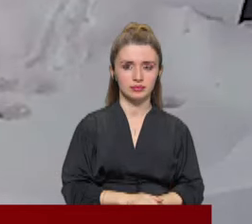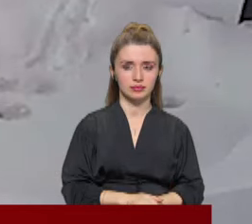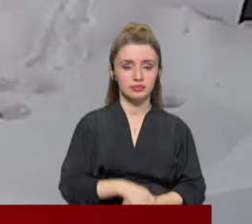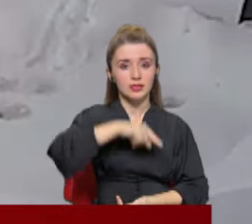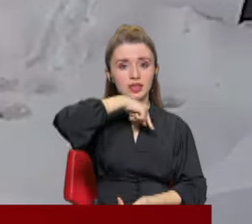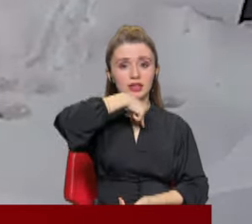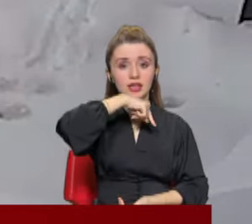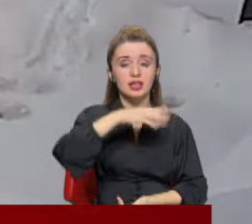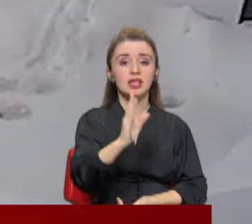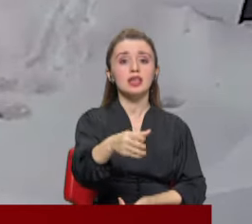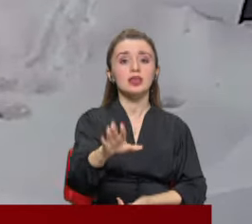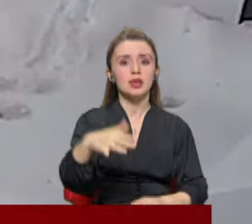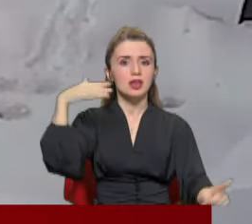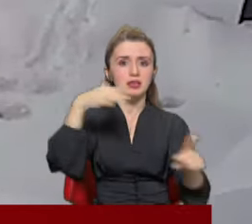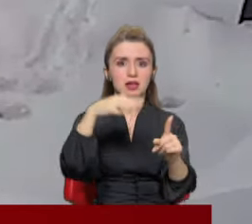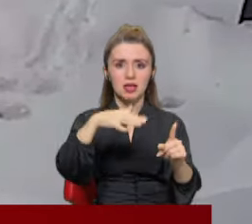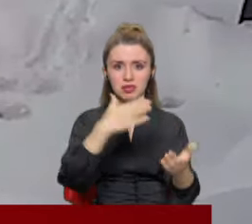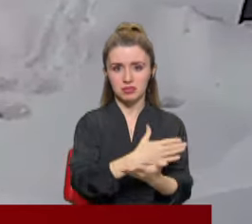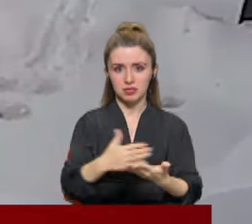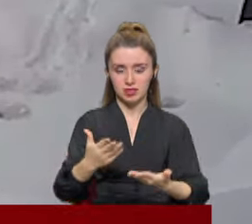Hindi uzaklaşmak yerine saldırıya geçti.